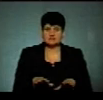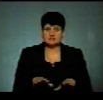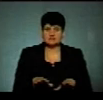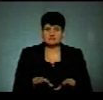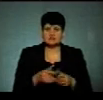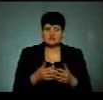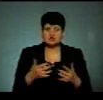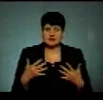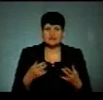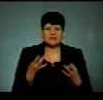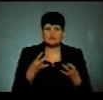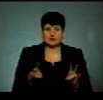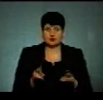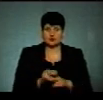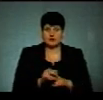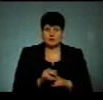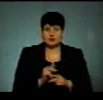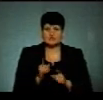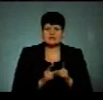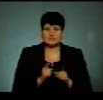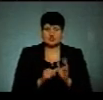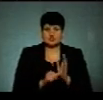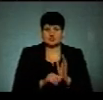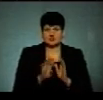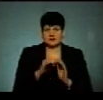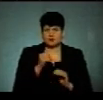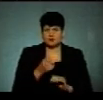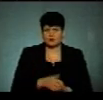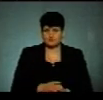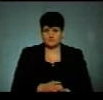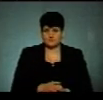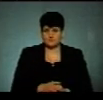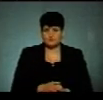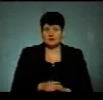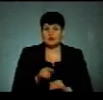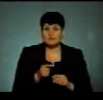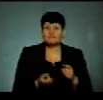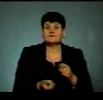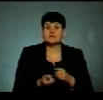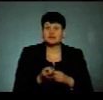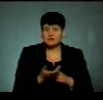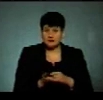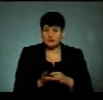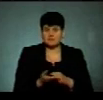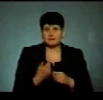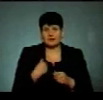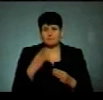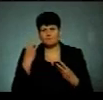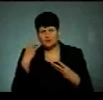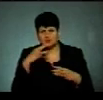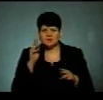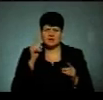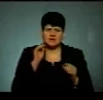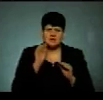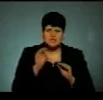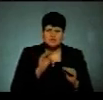не потребують ремонту, заміни з 64-го року. І виникає, ми модернізуємо газопроводи,